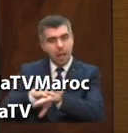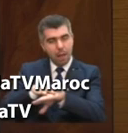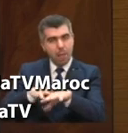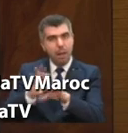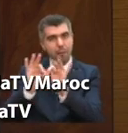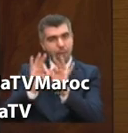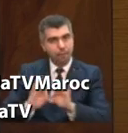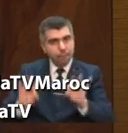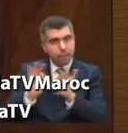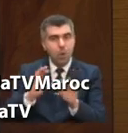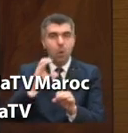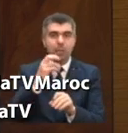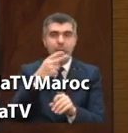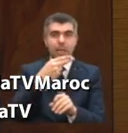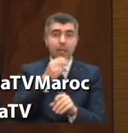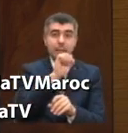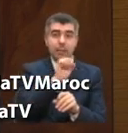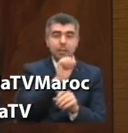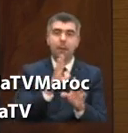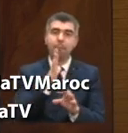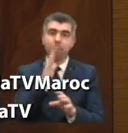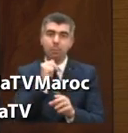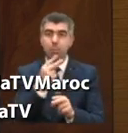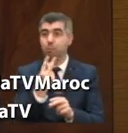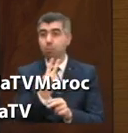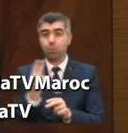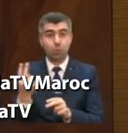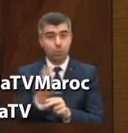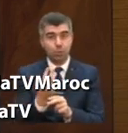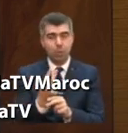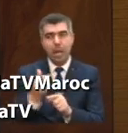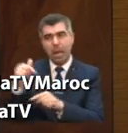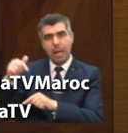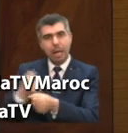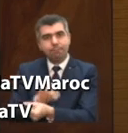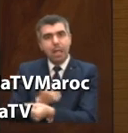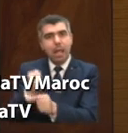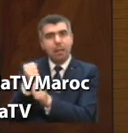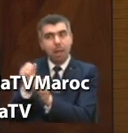الازمه واللي هما براد ديال راميد. هذاك التقسيم ديال راميد براد راميد راه فقط نتيجه هذيك